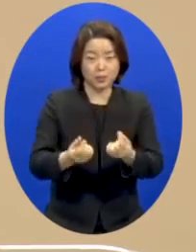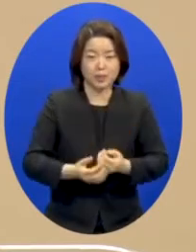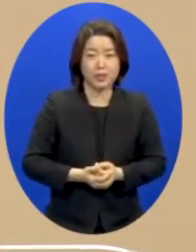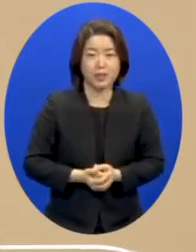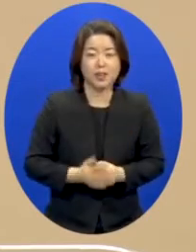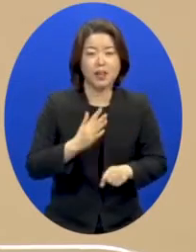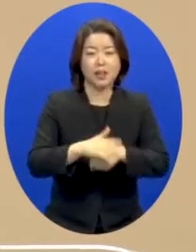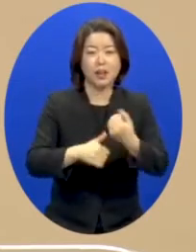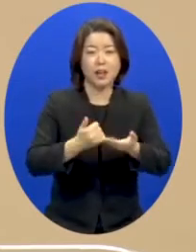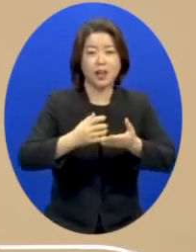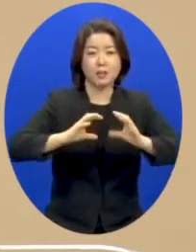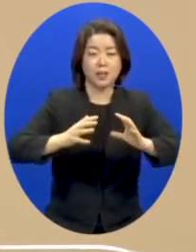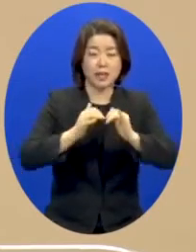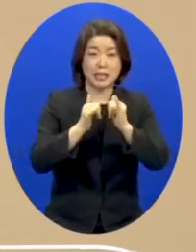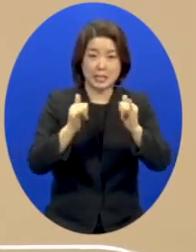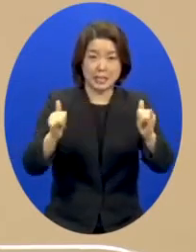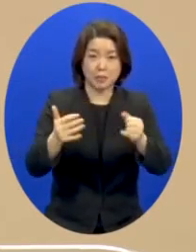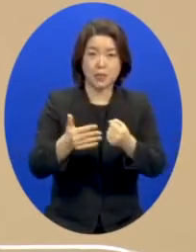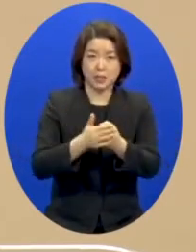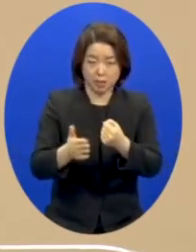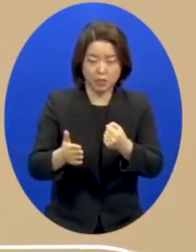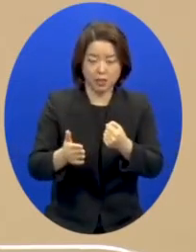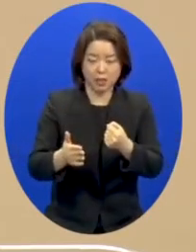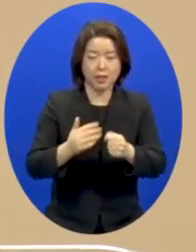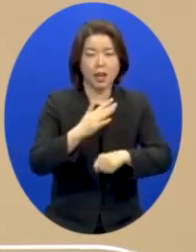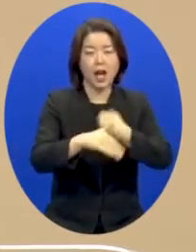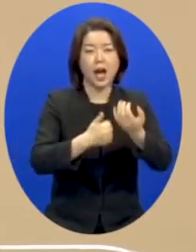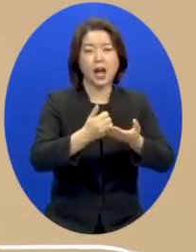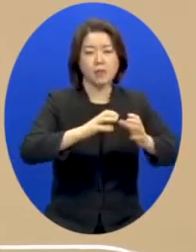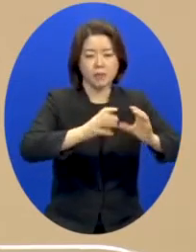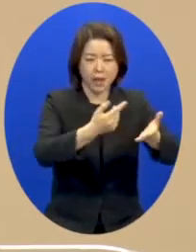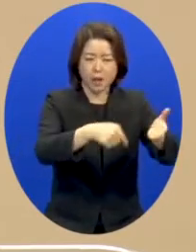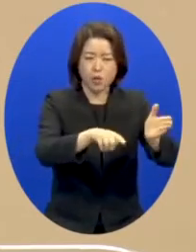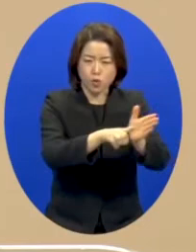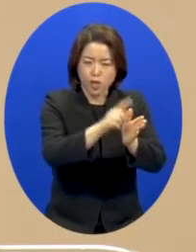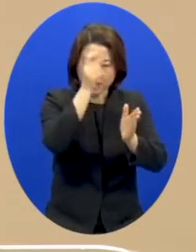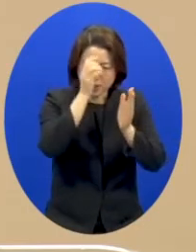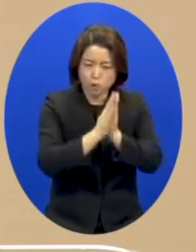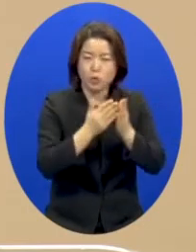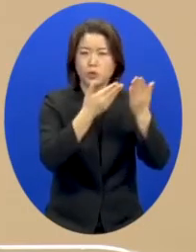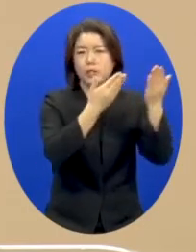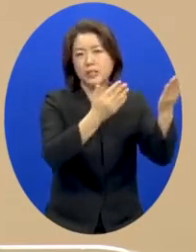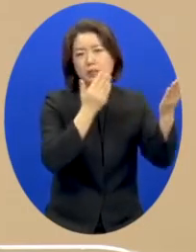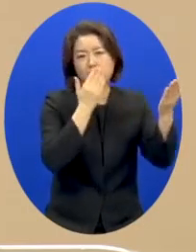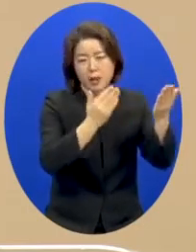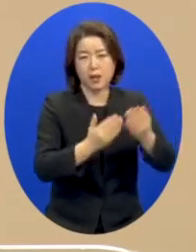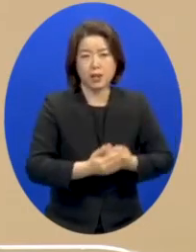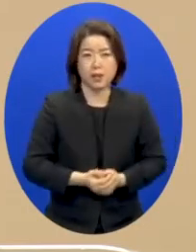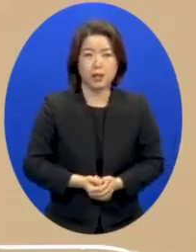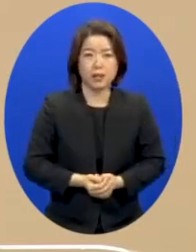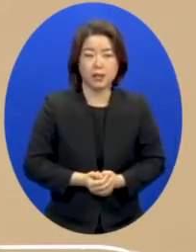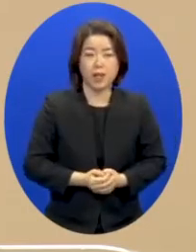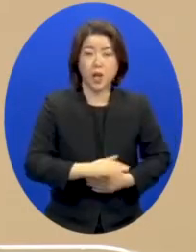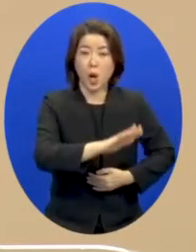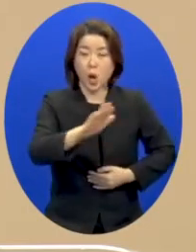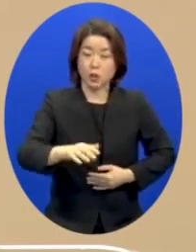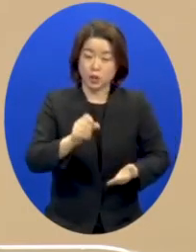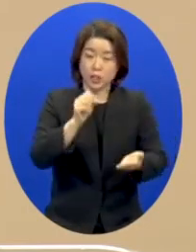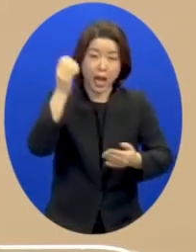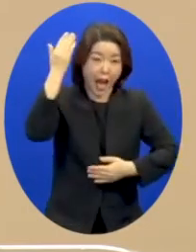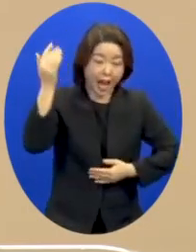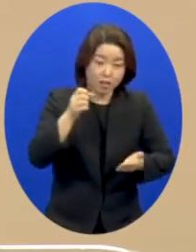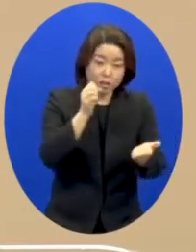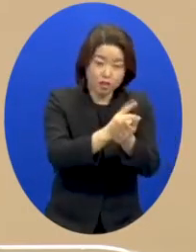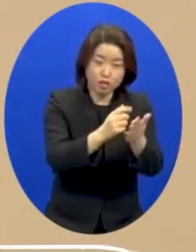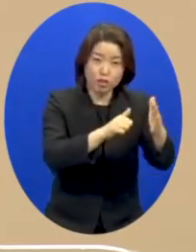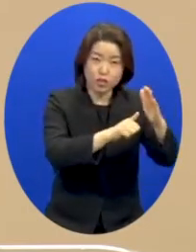나라 백성들이니까 하나님의 나라를 위한 기도를 드리게 되는 겁니다. 여러분, 우리 축구 대표팀이 어디